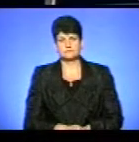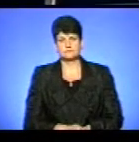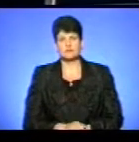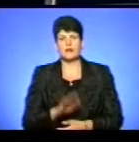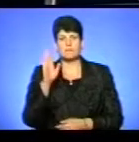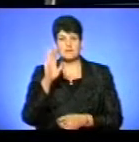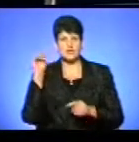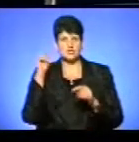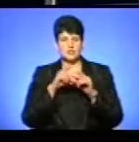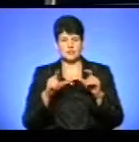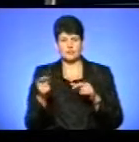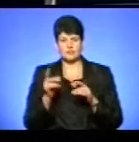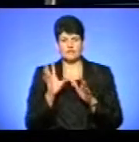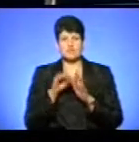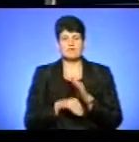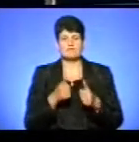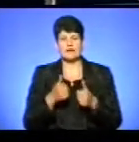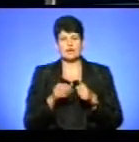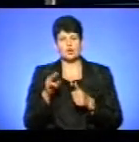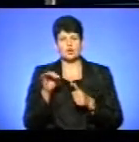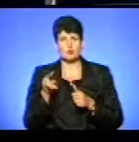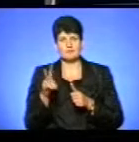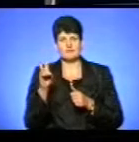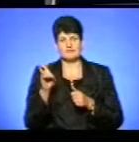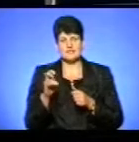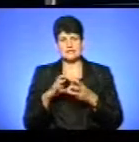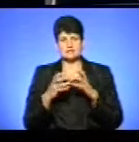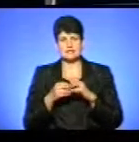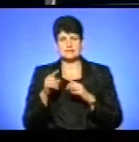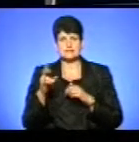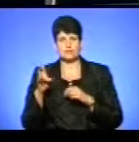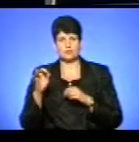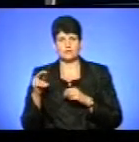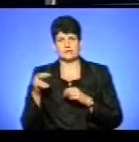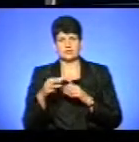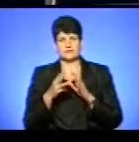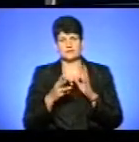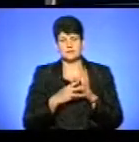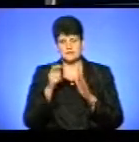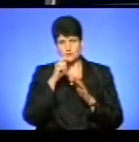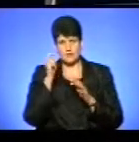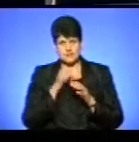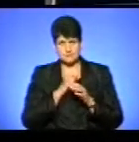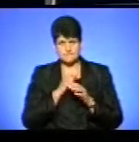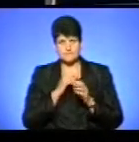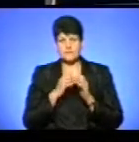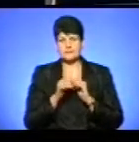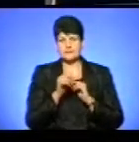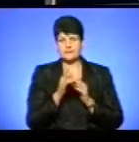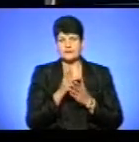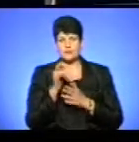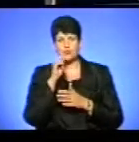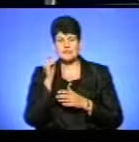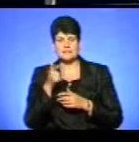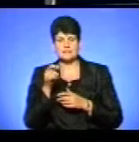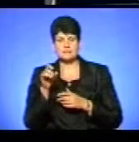П'ять шкіл Тернопільщини увійшли до рейтингу топ-200 за результатами ЗНО-2018 в Україні. Серед них українська